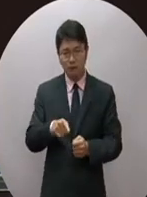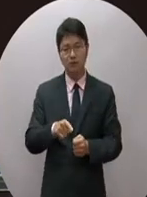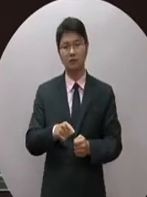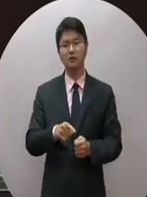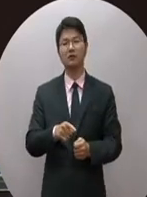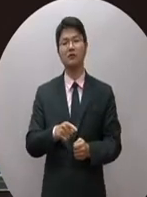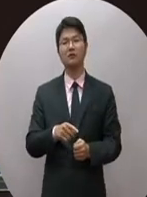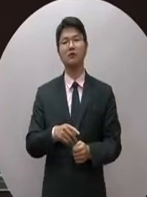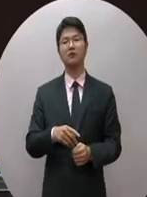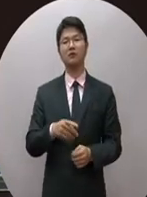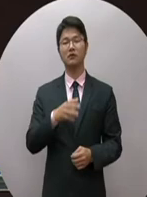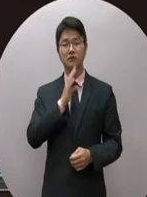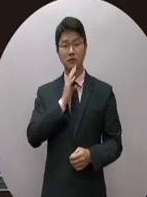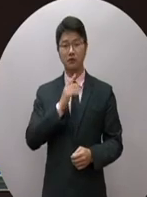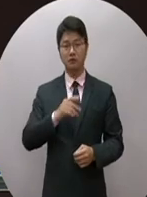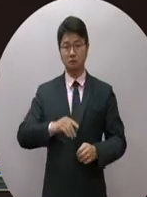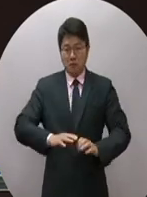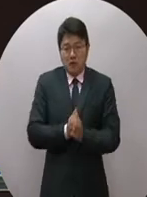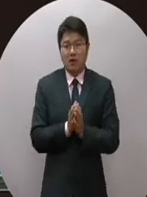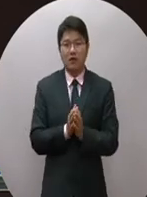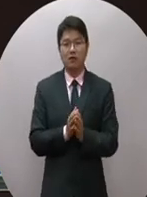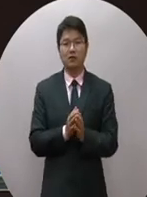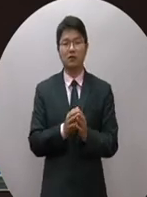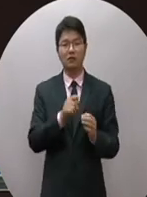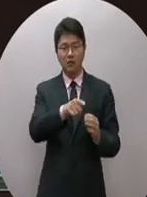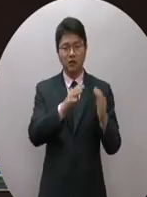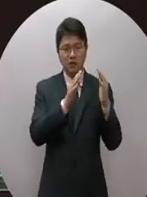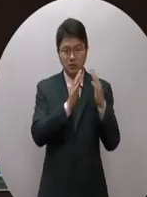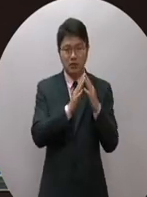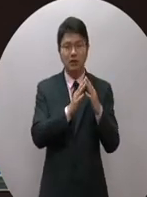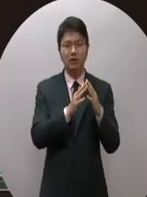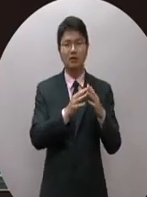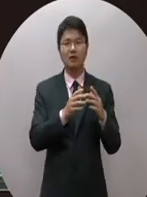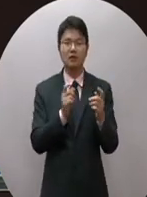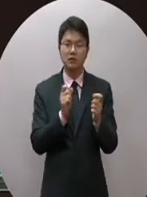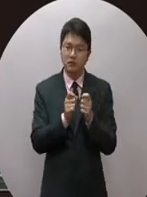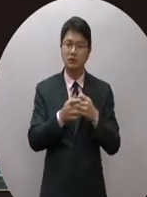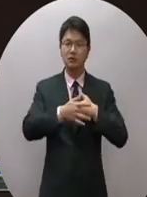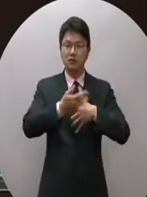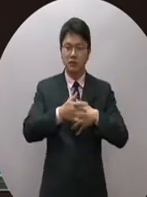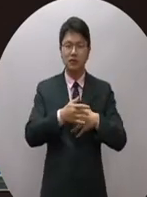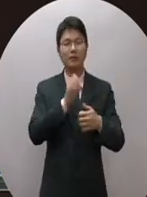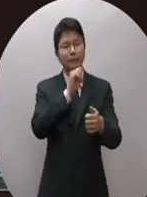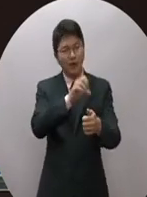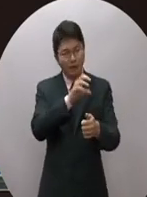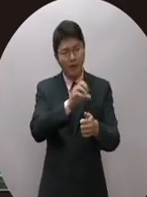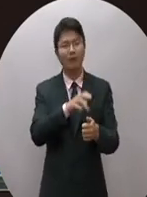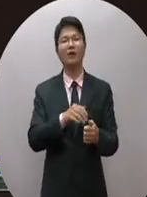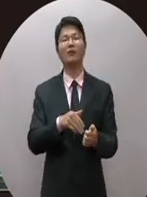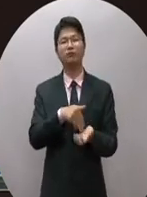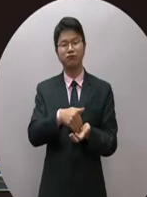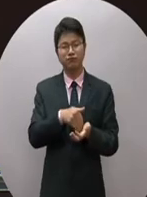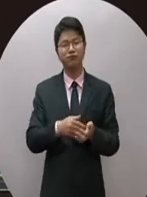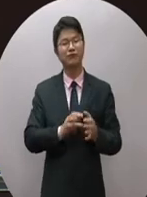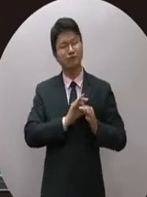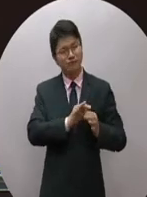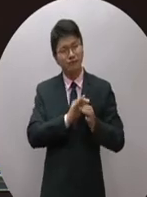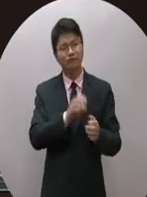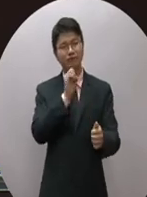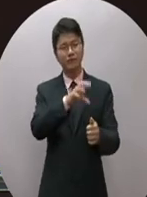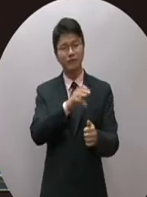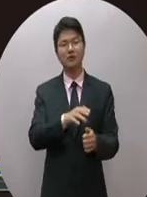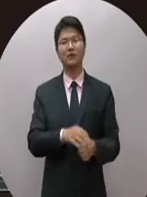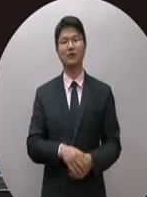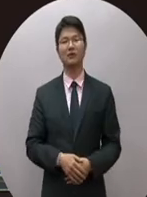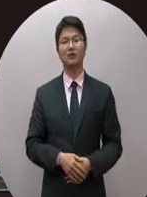及第一时间最亲近的人一句话一个动作，多一份关心